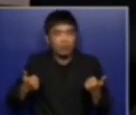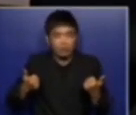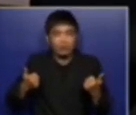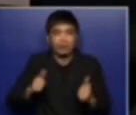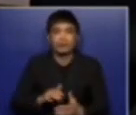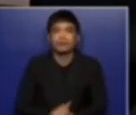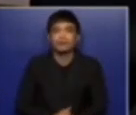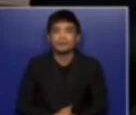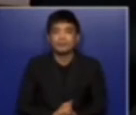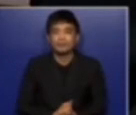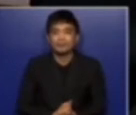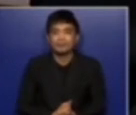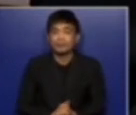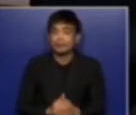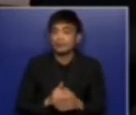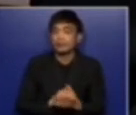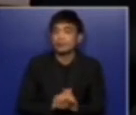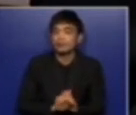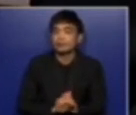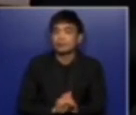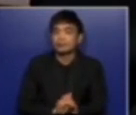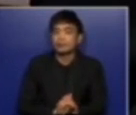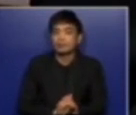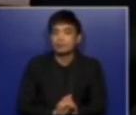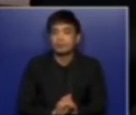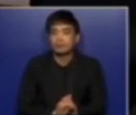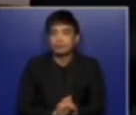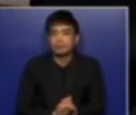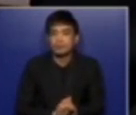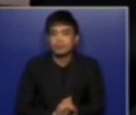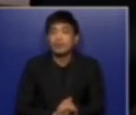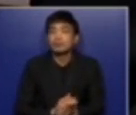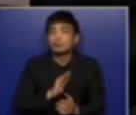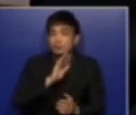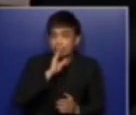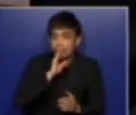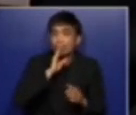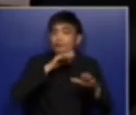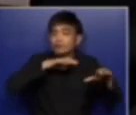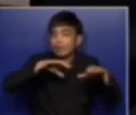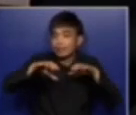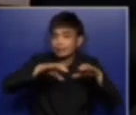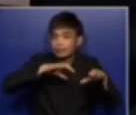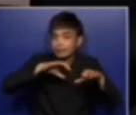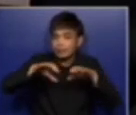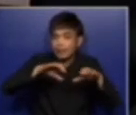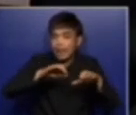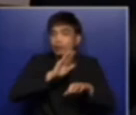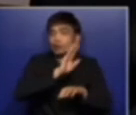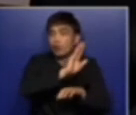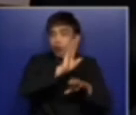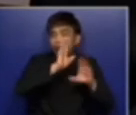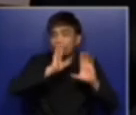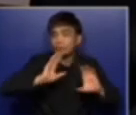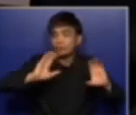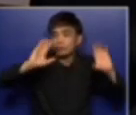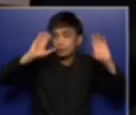แล้วแล้วตราบใดที่การบริหารจัดการของนายกรัฐม